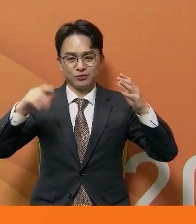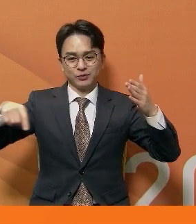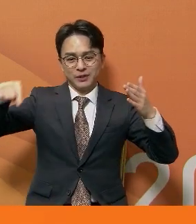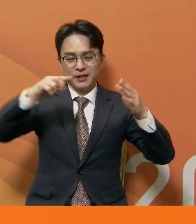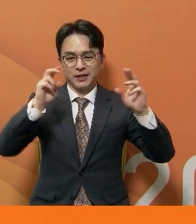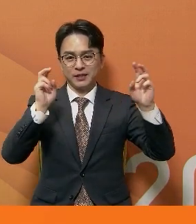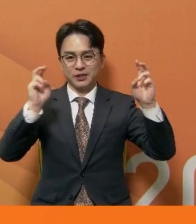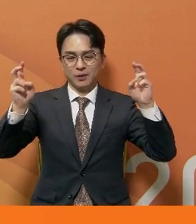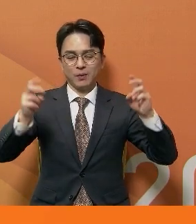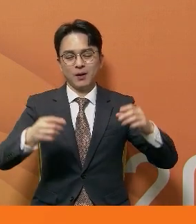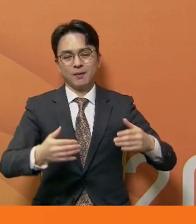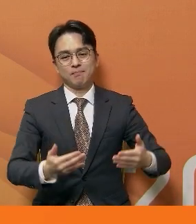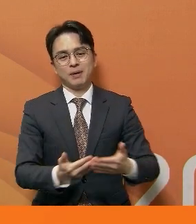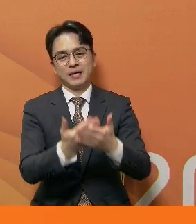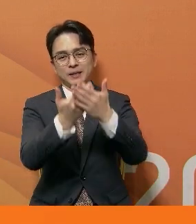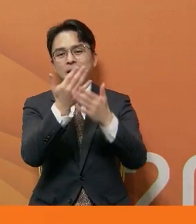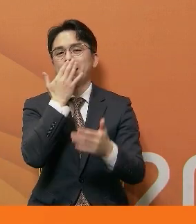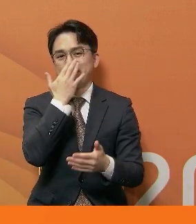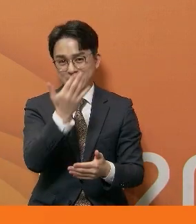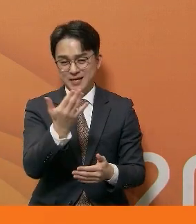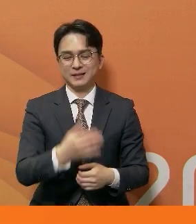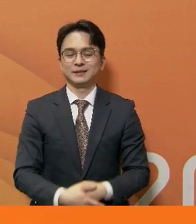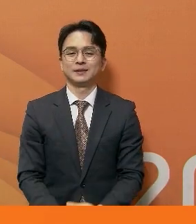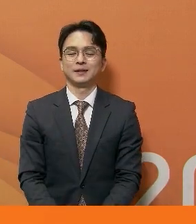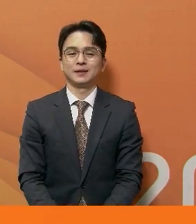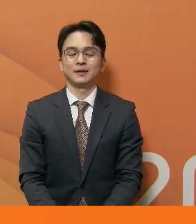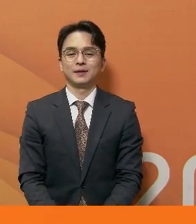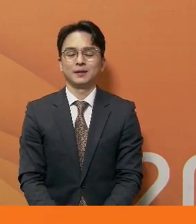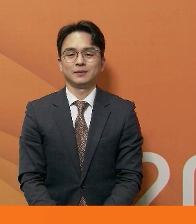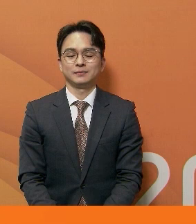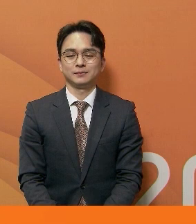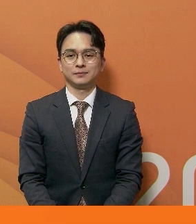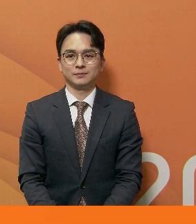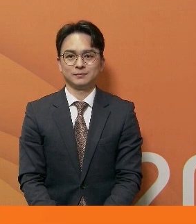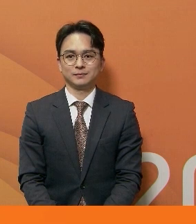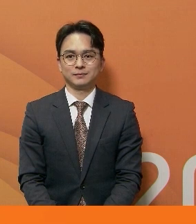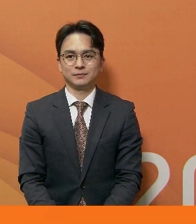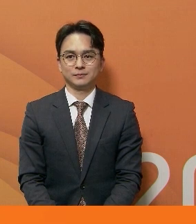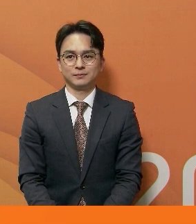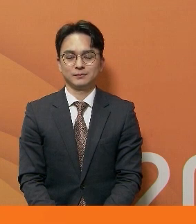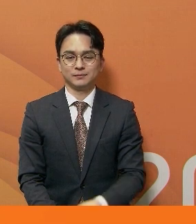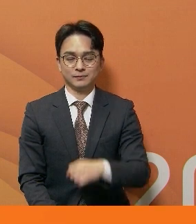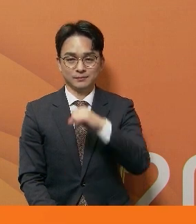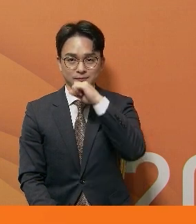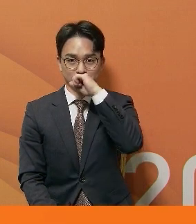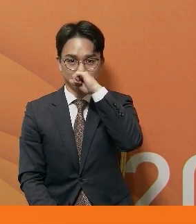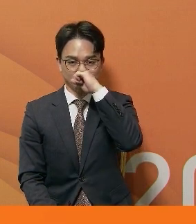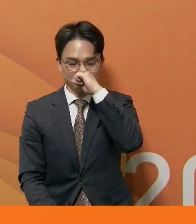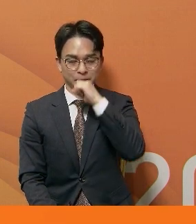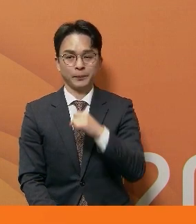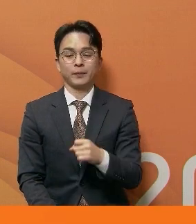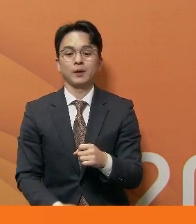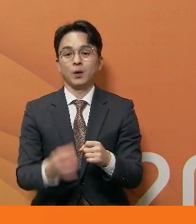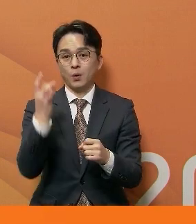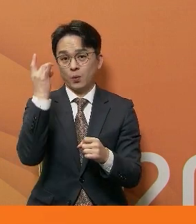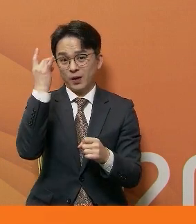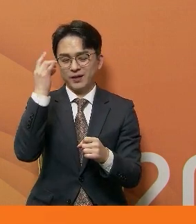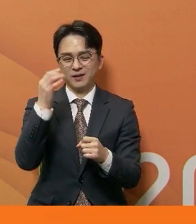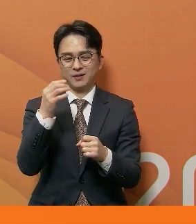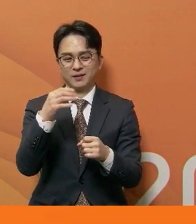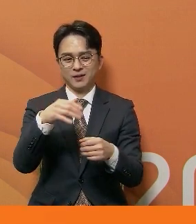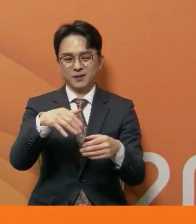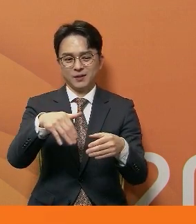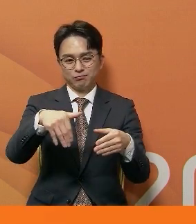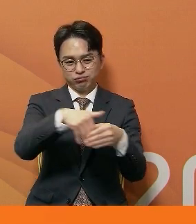이것이 가장 큰 중요한 목적이라고 이해를 해주시면 좋을 것 같습니다 그동안에는 저희